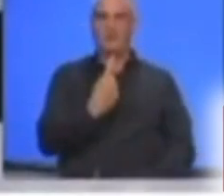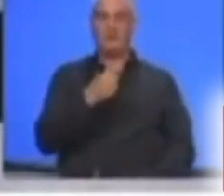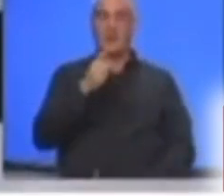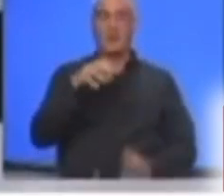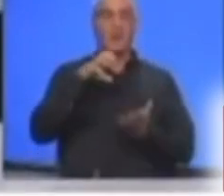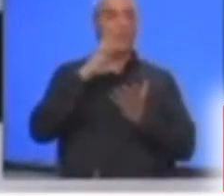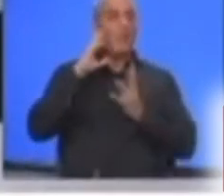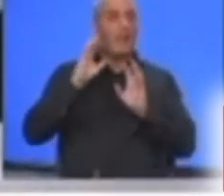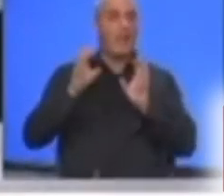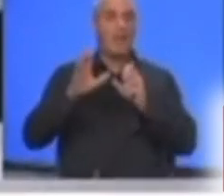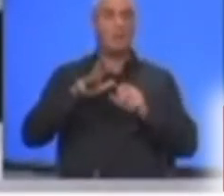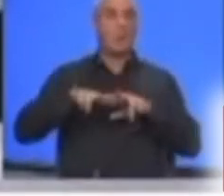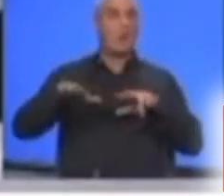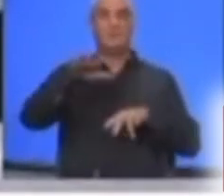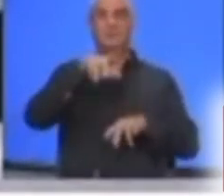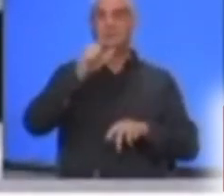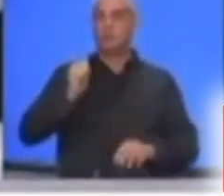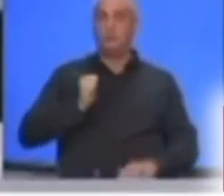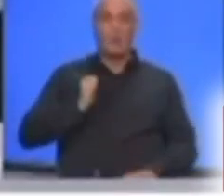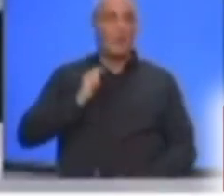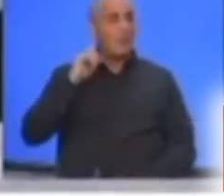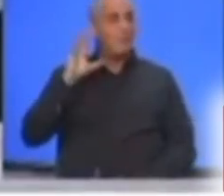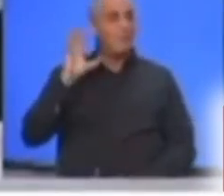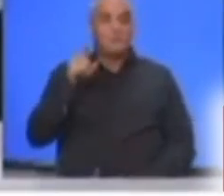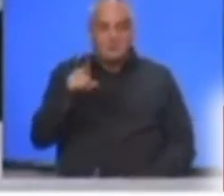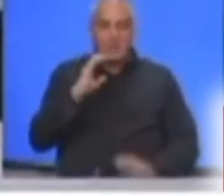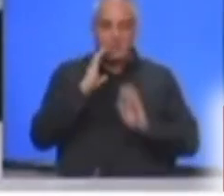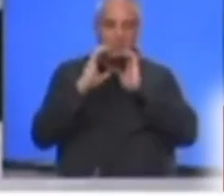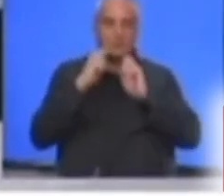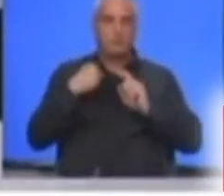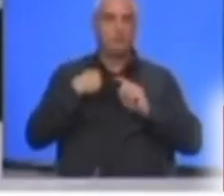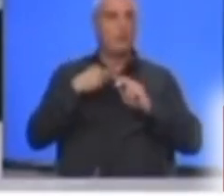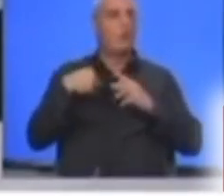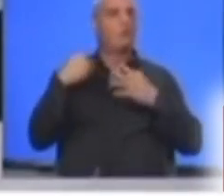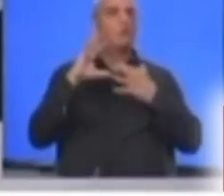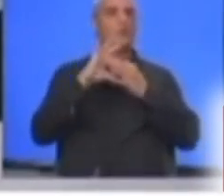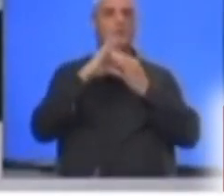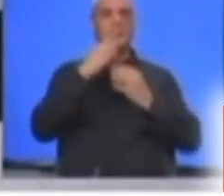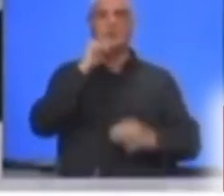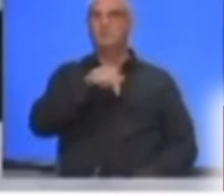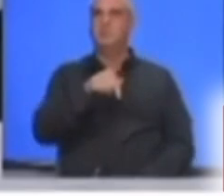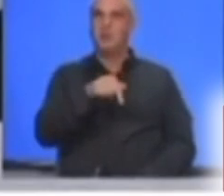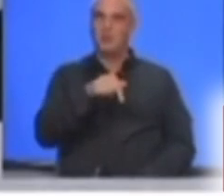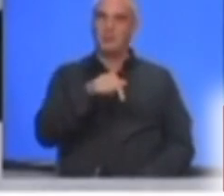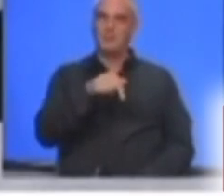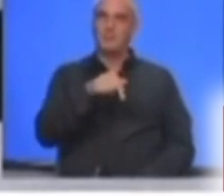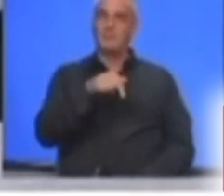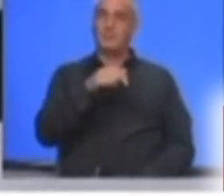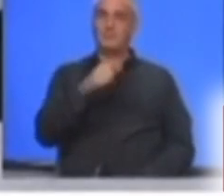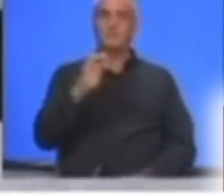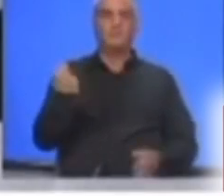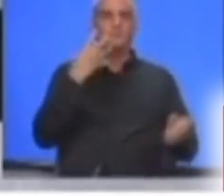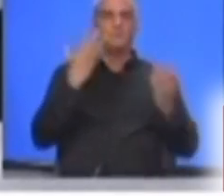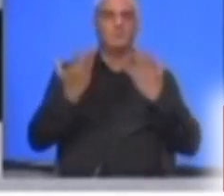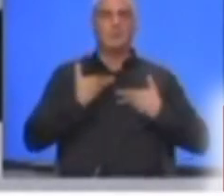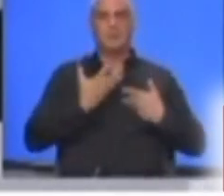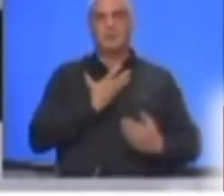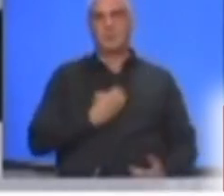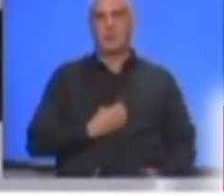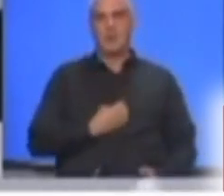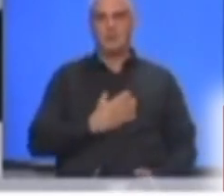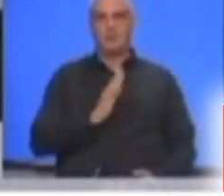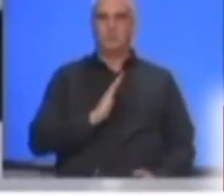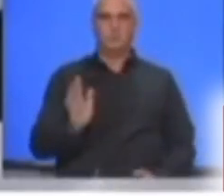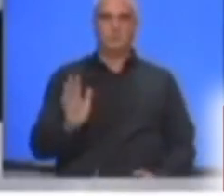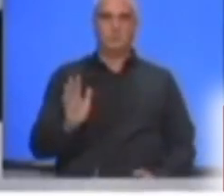תחנות רדיו אזוריות שאותם החיילים שומעים, זה התקשורת שלנו לעולם החיצון, לישראל. מפלצצות אותנו בדיכאון.